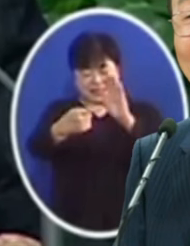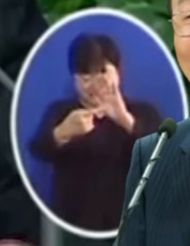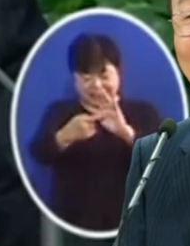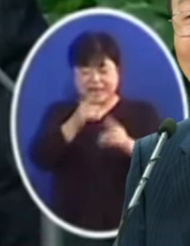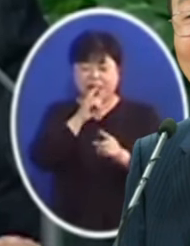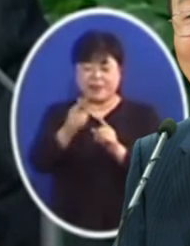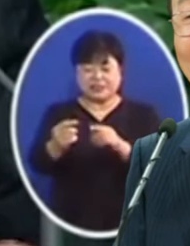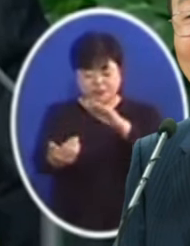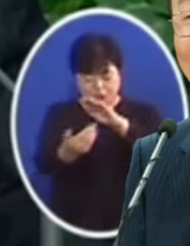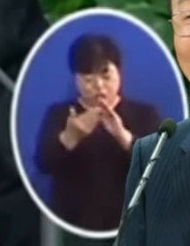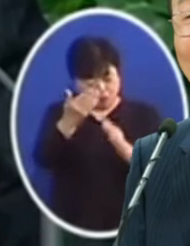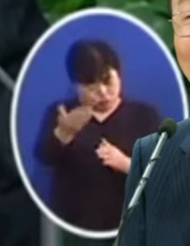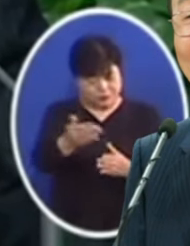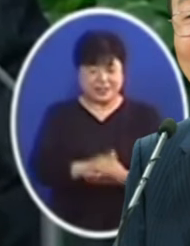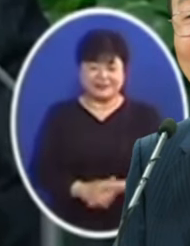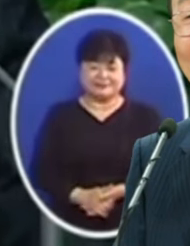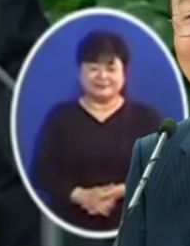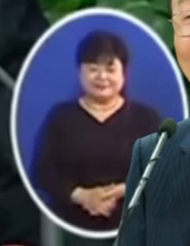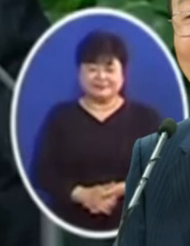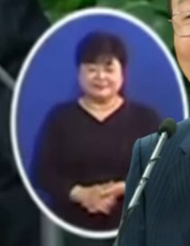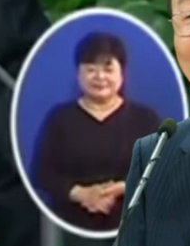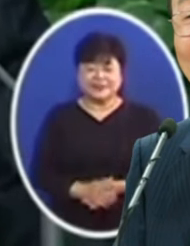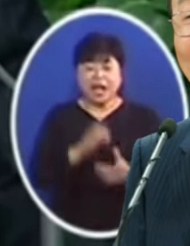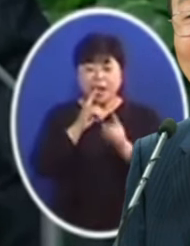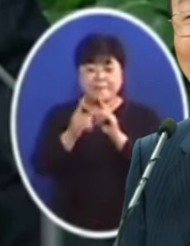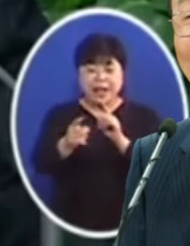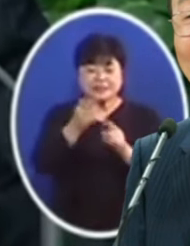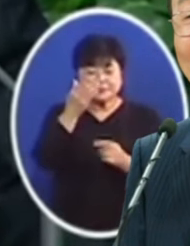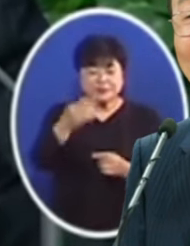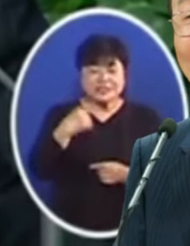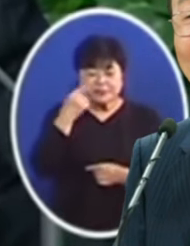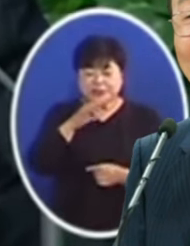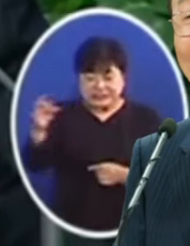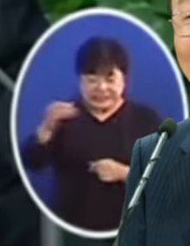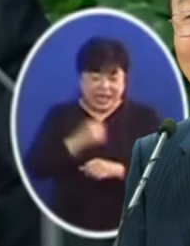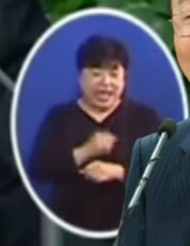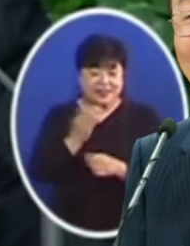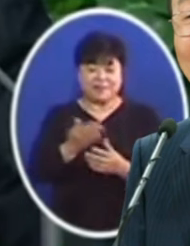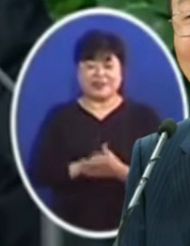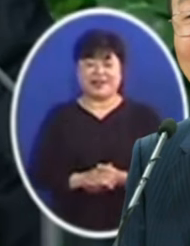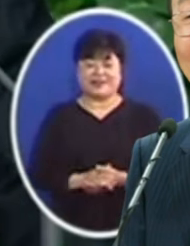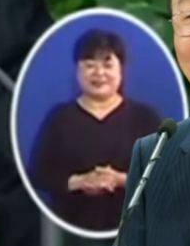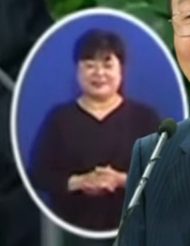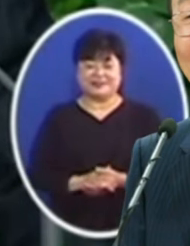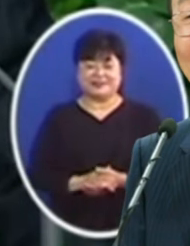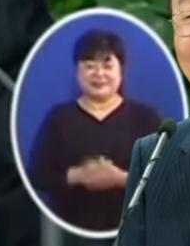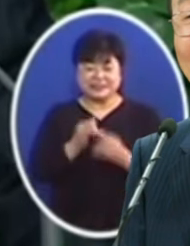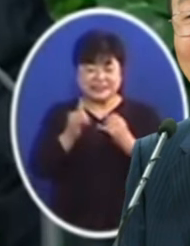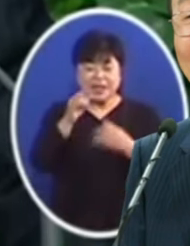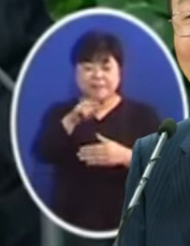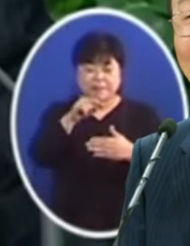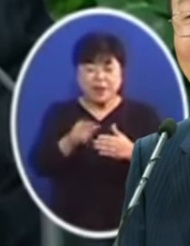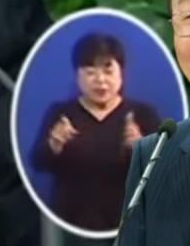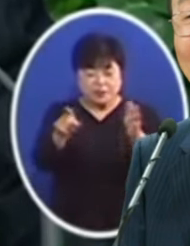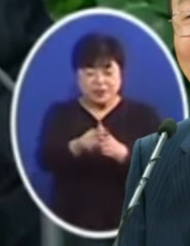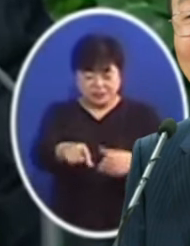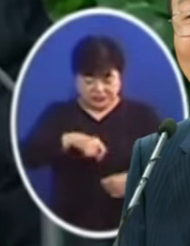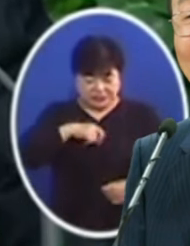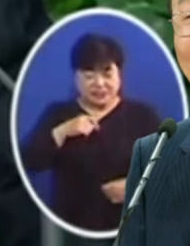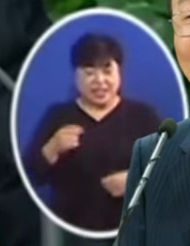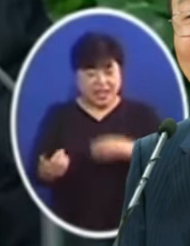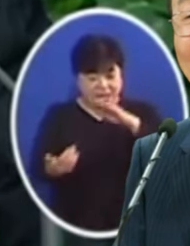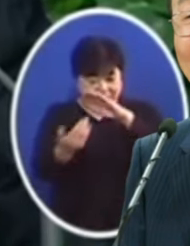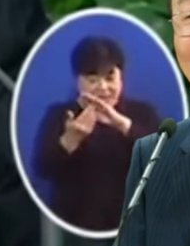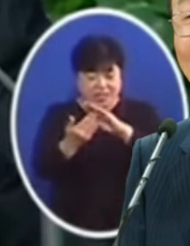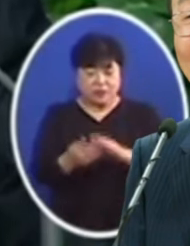말씀을 이루어 주시는 것입니다. 말씀을 여러분 입으로 시인해야 되는 것입니다. 사람이 마음으로 믿어 의여 이르고